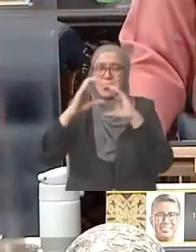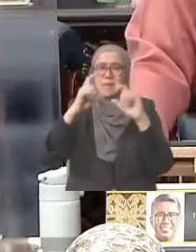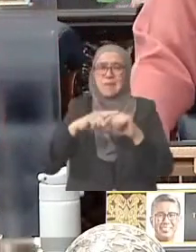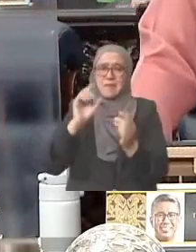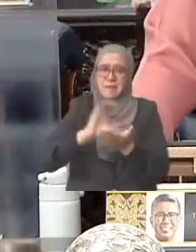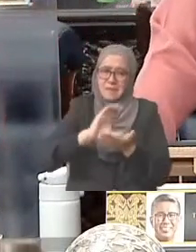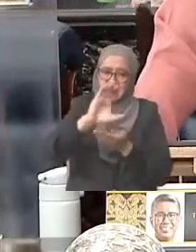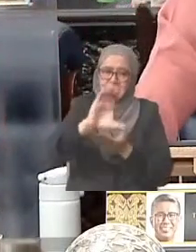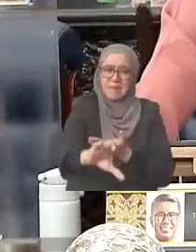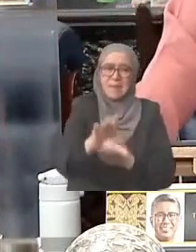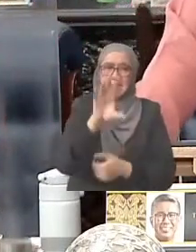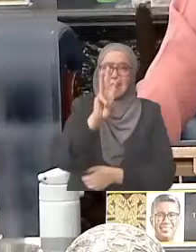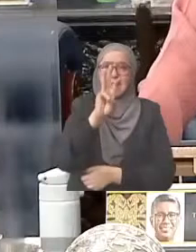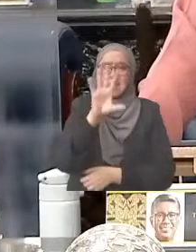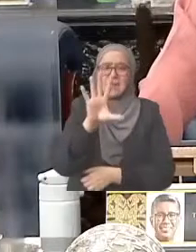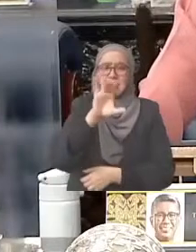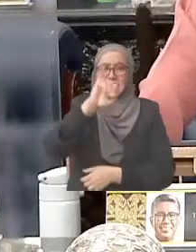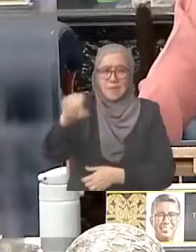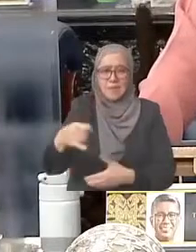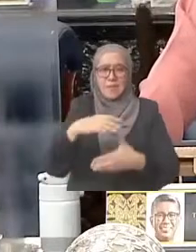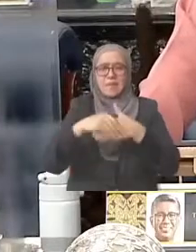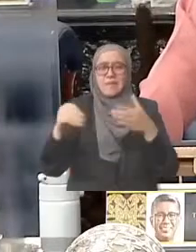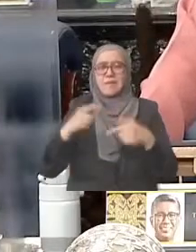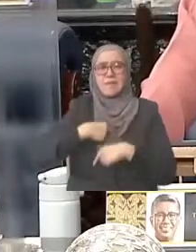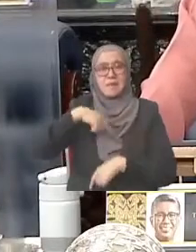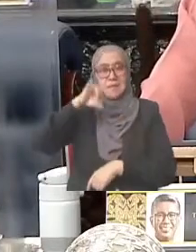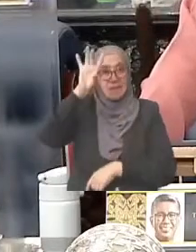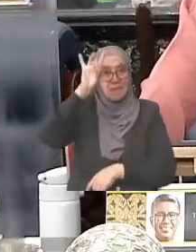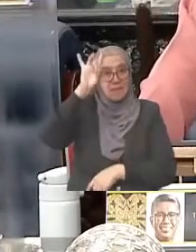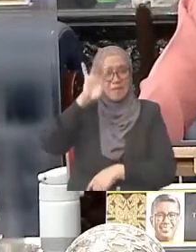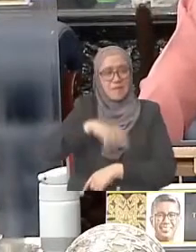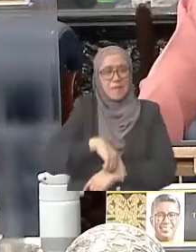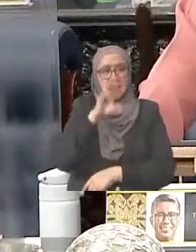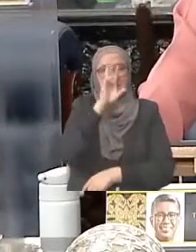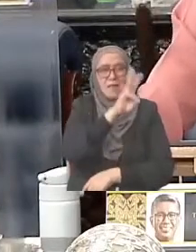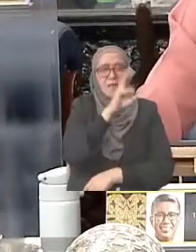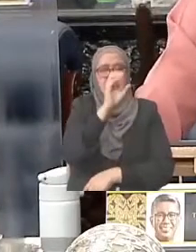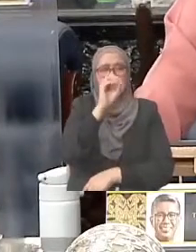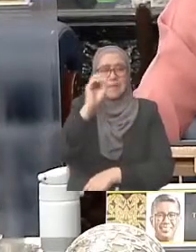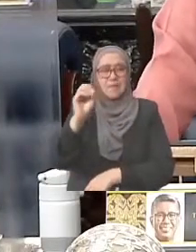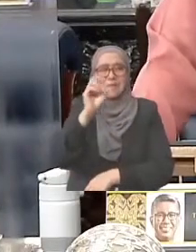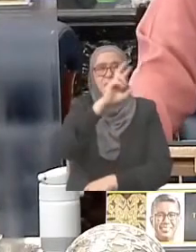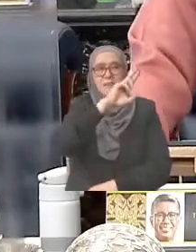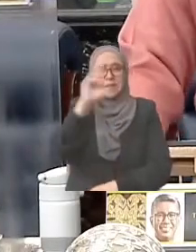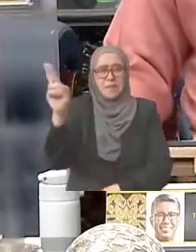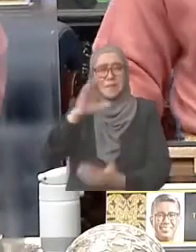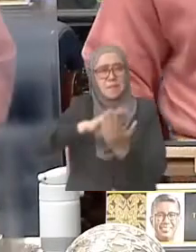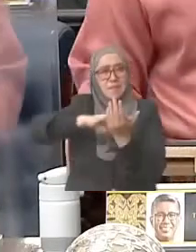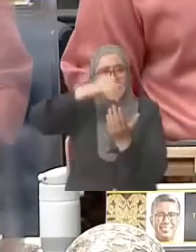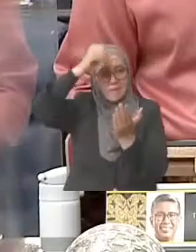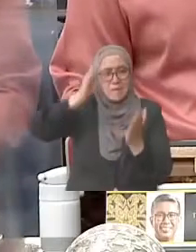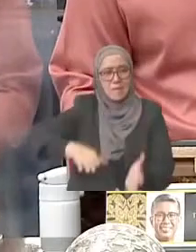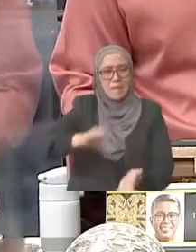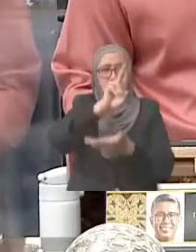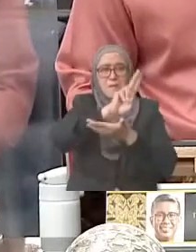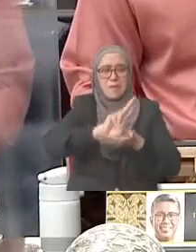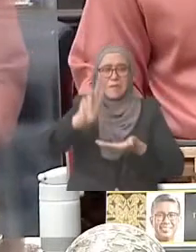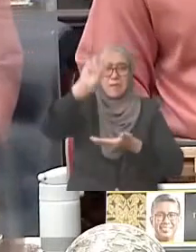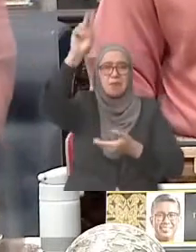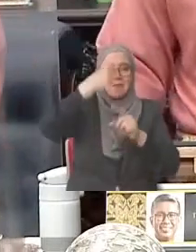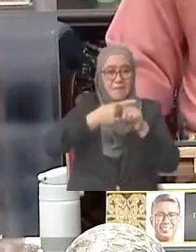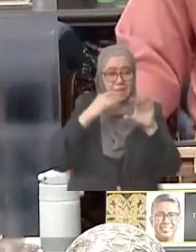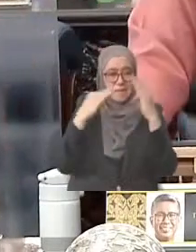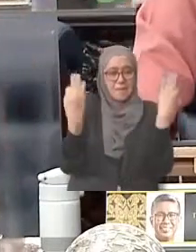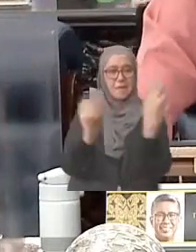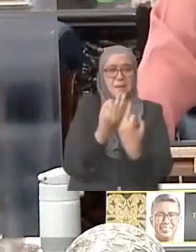65000000 Ringgit Insyaallah seramai 600.000 siswa ini daripada terakhir B40